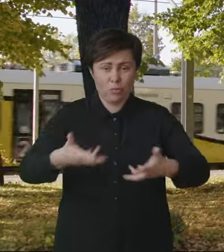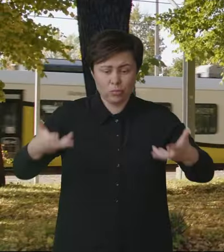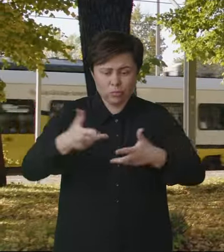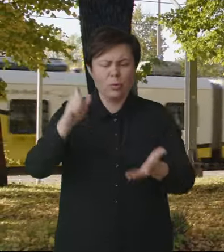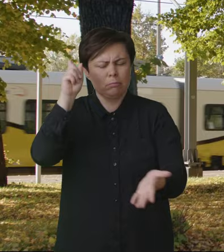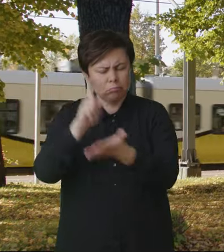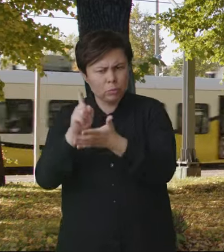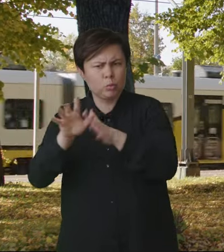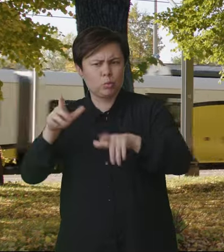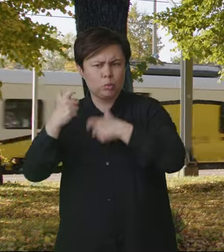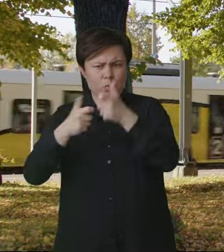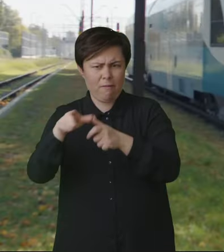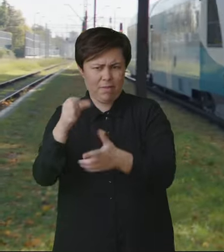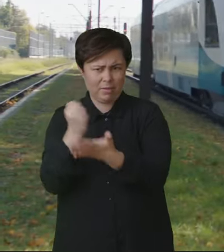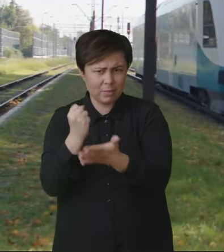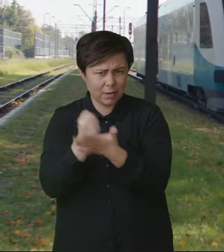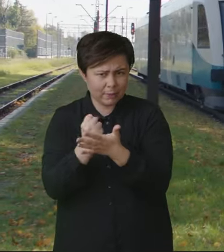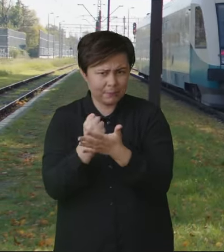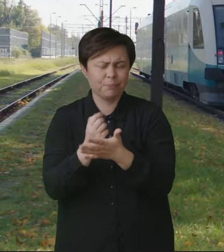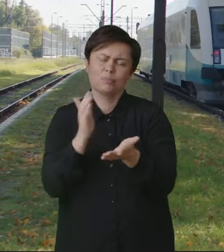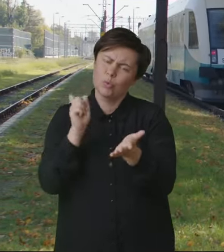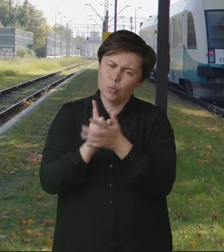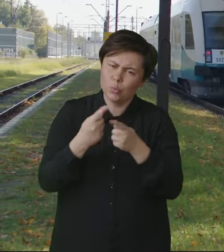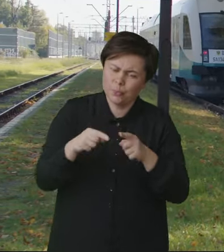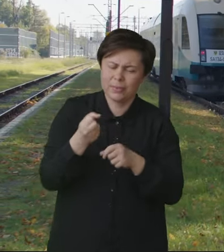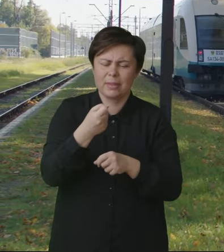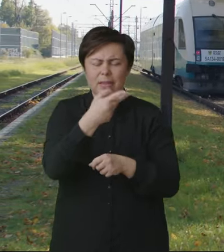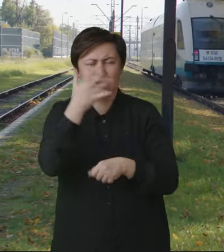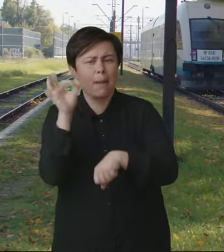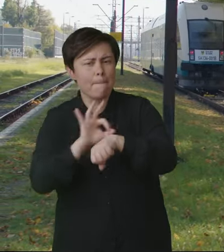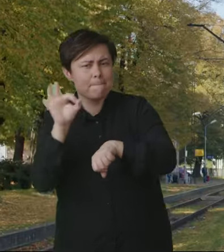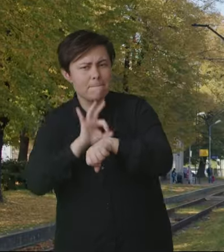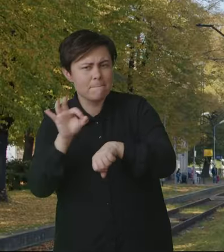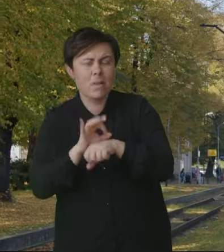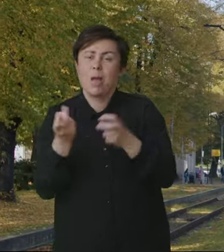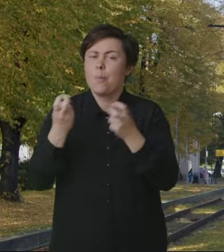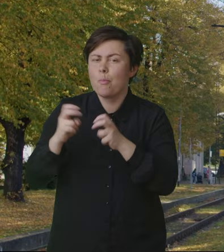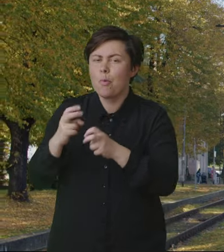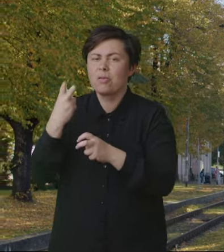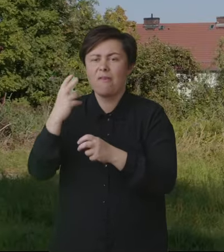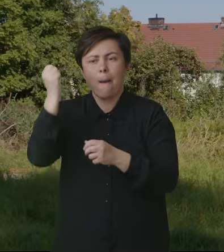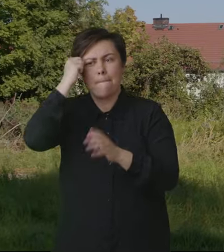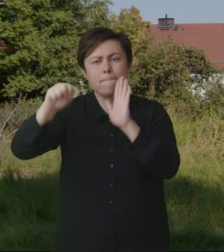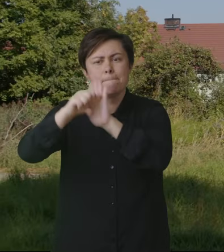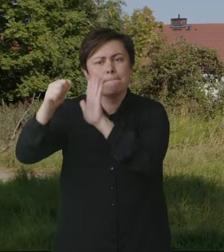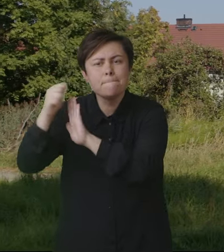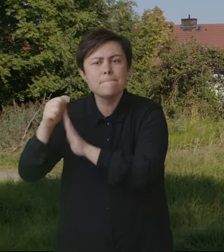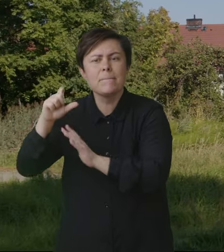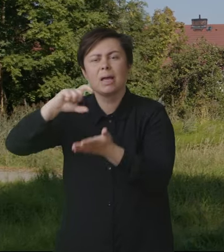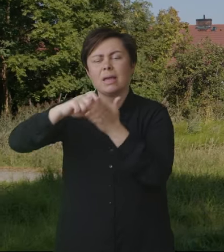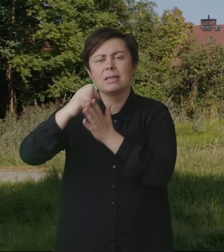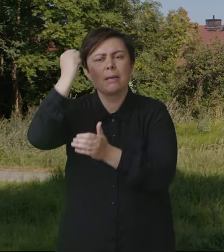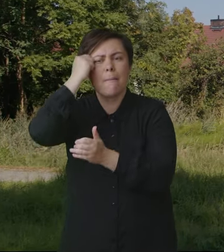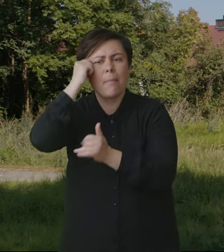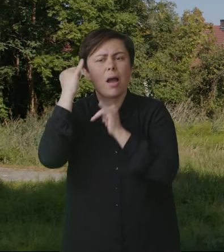udało się wiele zrobić w tym zakresie. Zrealizowano kilkanaście projektów, Powstały dwa pomniki, Izba Pamięci